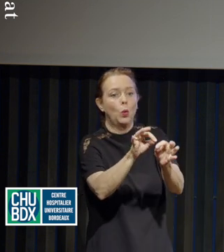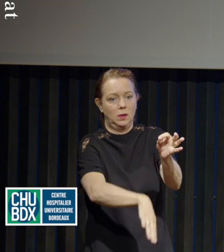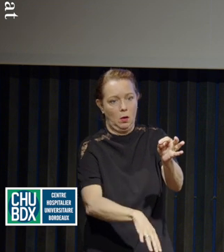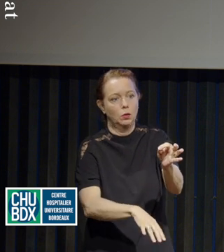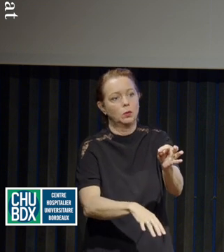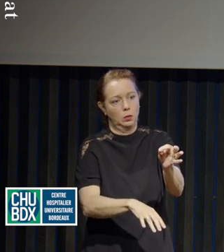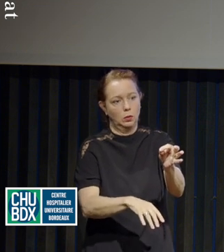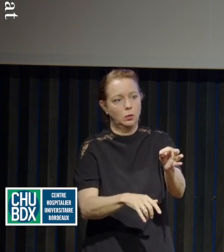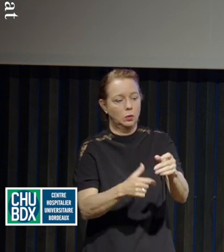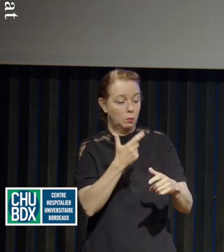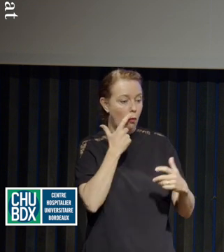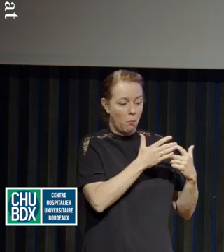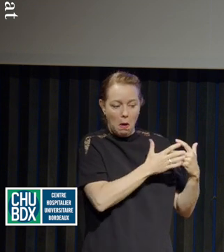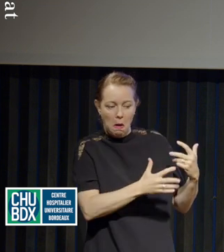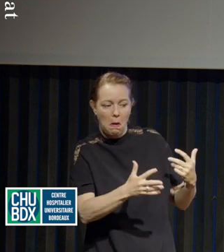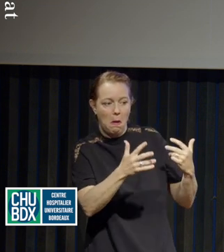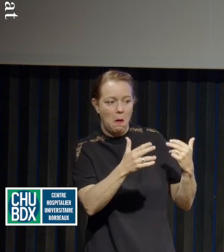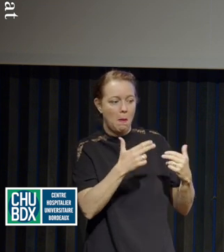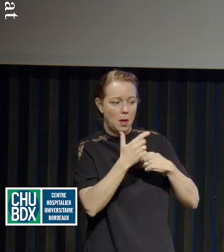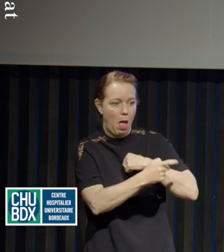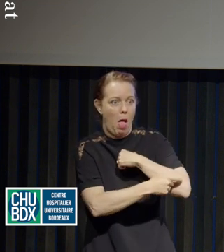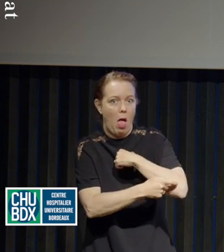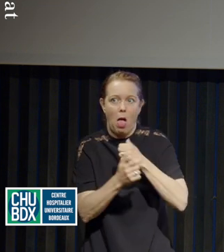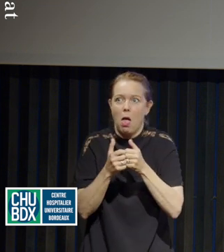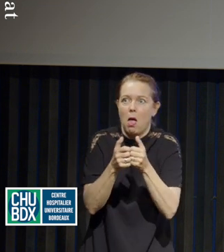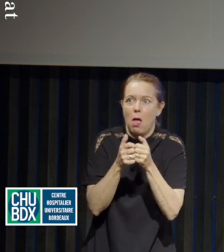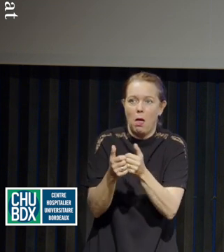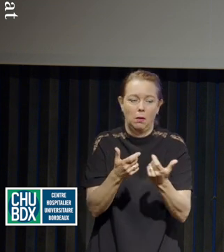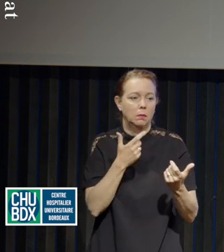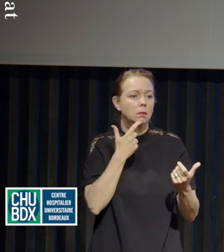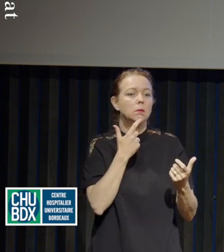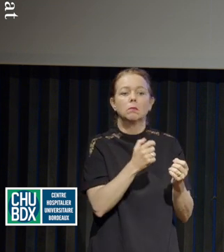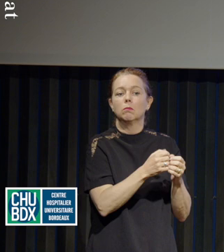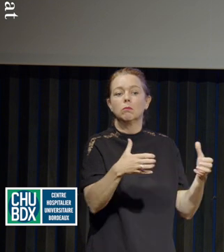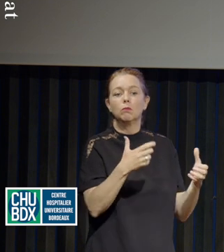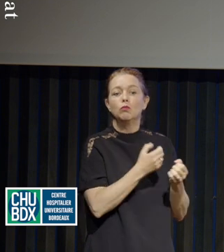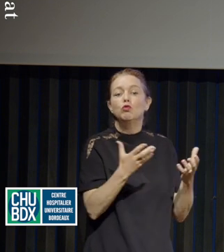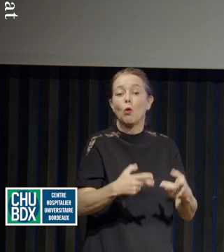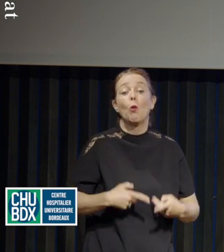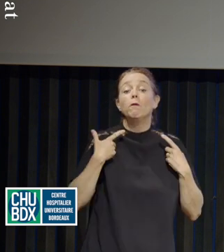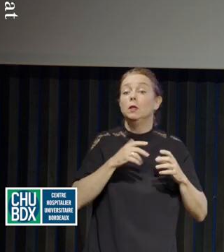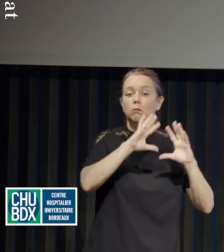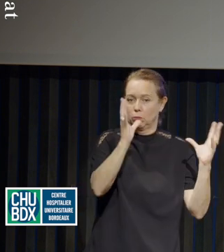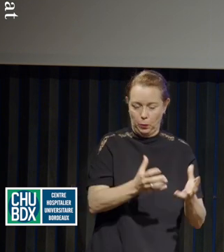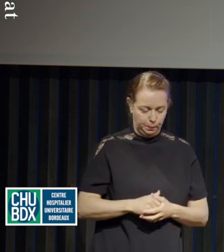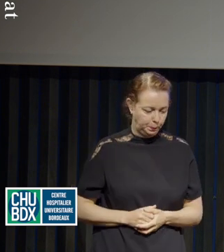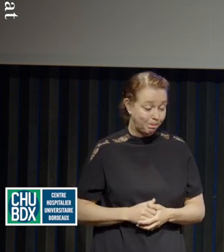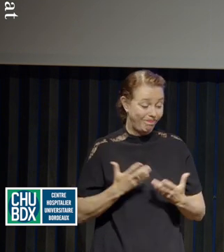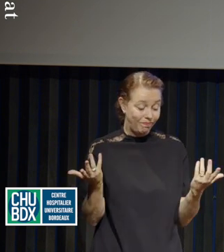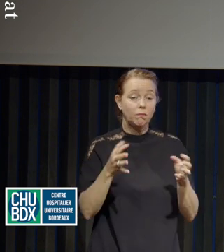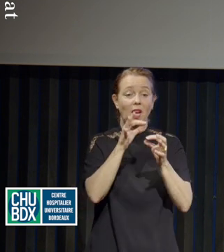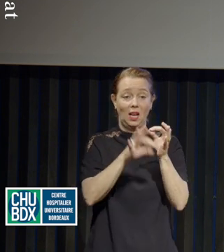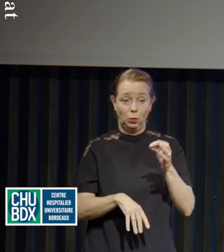et le retentissement de l'addiction aux jeux vidéo sur un certain nombre de domaines de la vie de la personne. Alors, cette